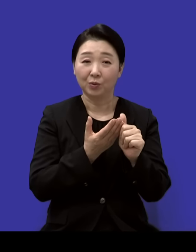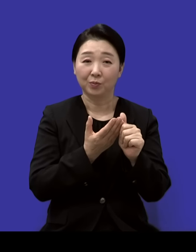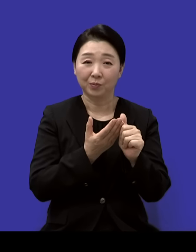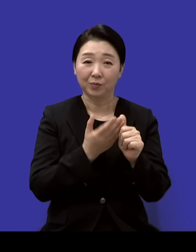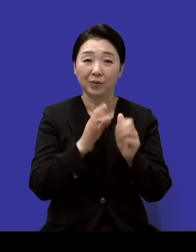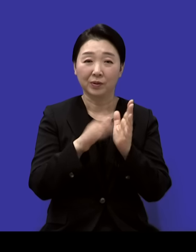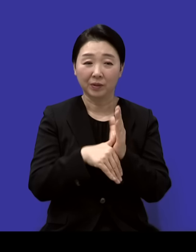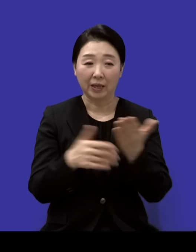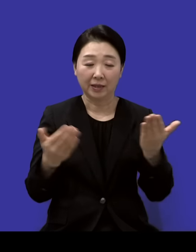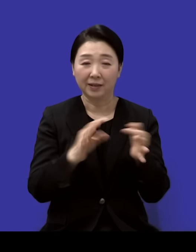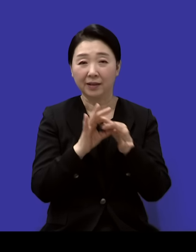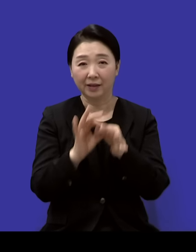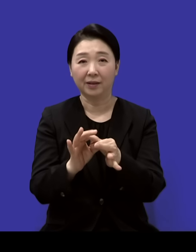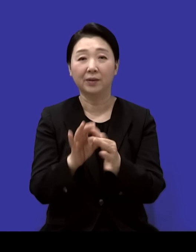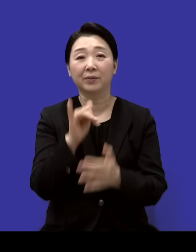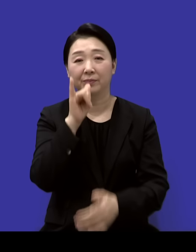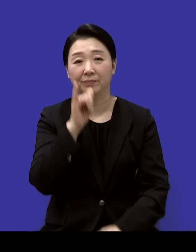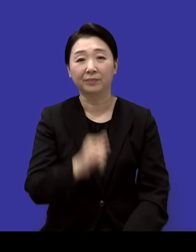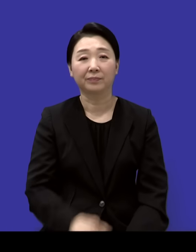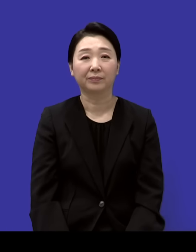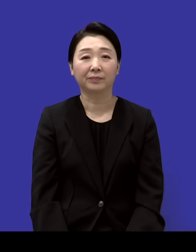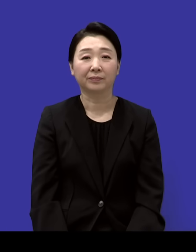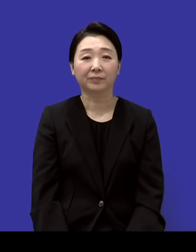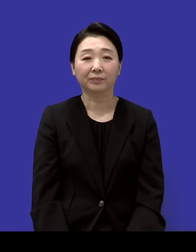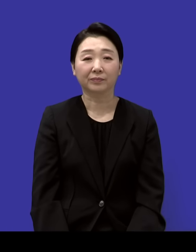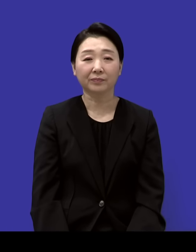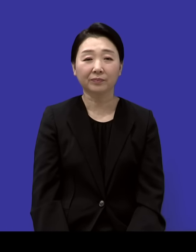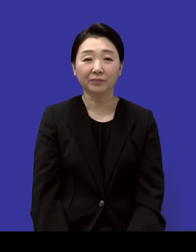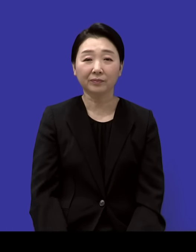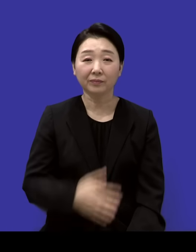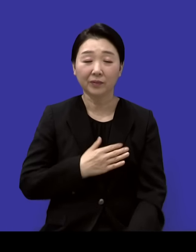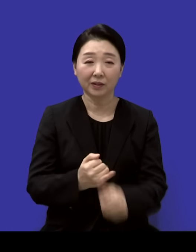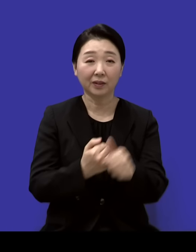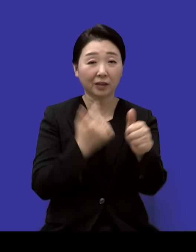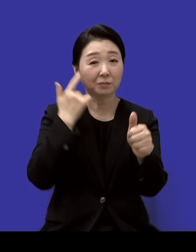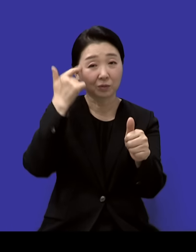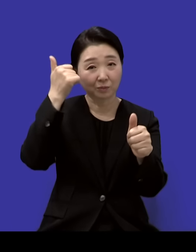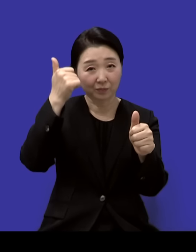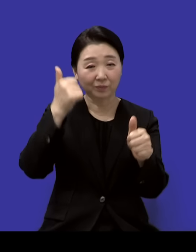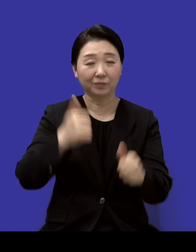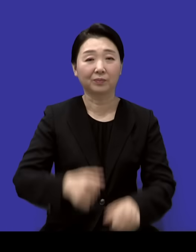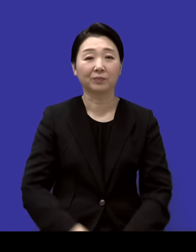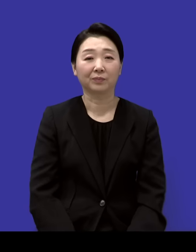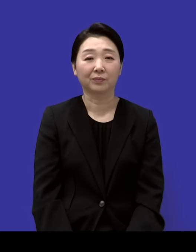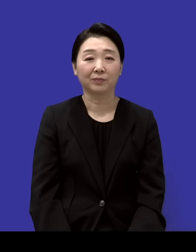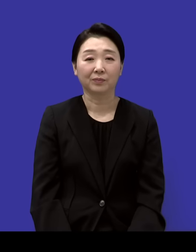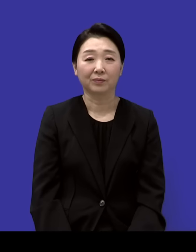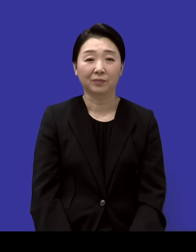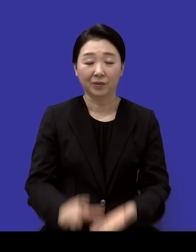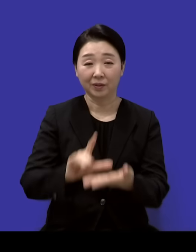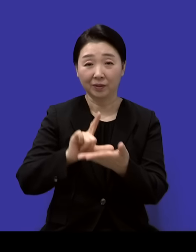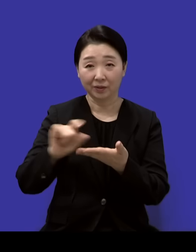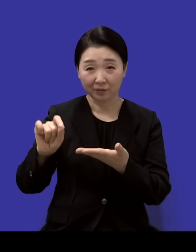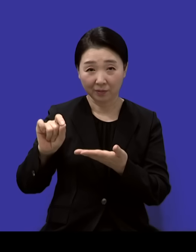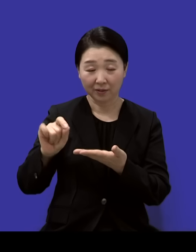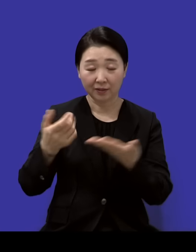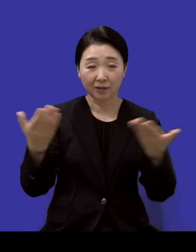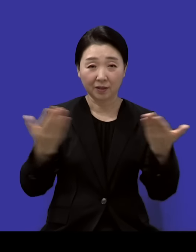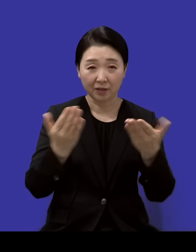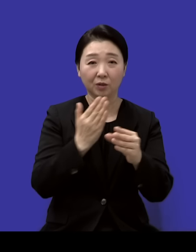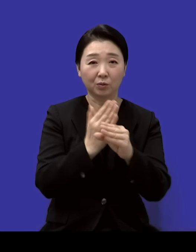키우면서도 계속 사역을 하고 그랬는데 예. 남편도 목사예요. 남편도 예. 목사면서 지방에서 사역을 했어요. 그래서